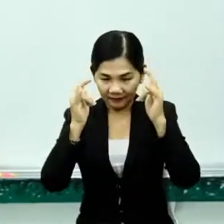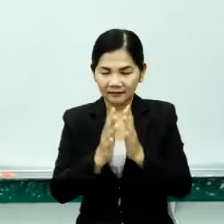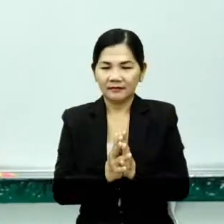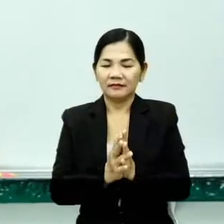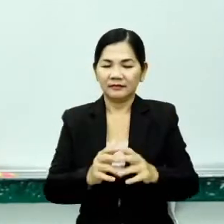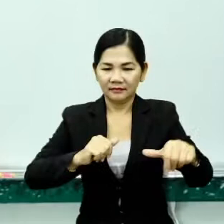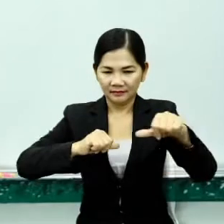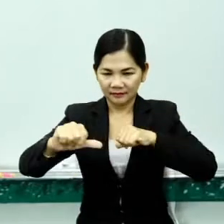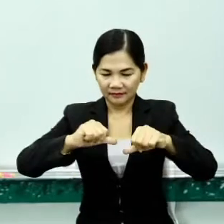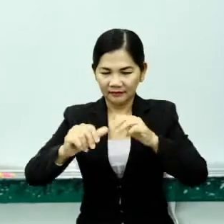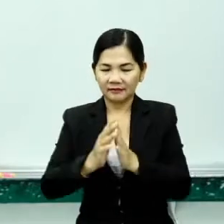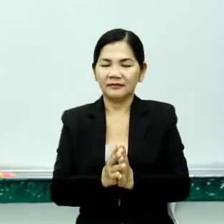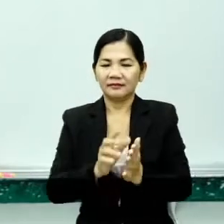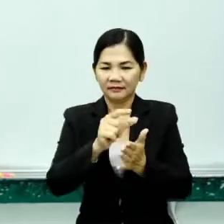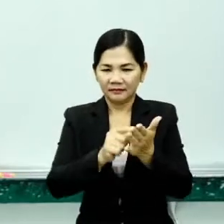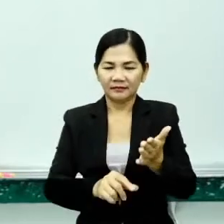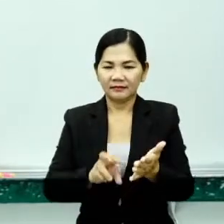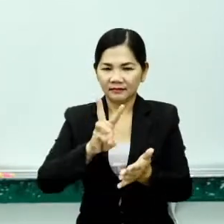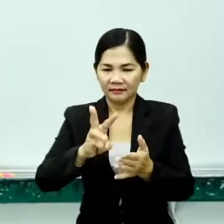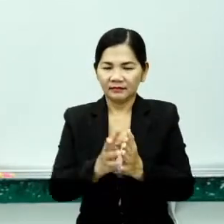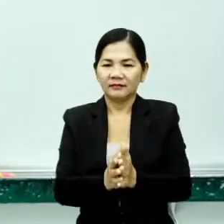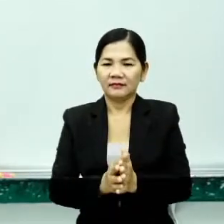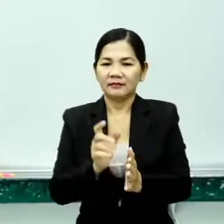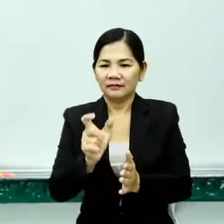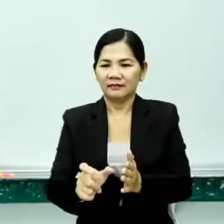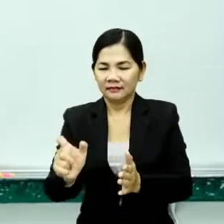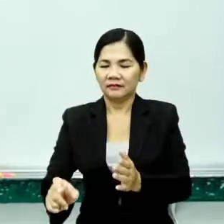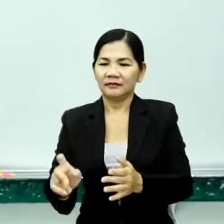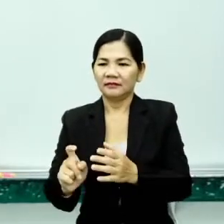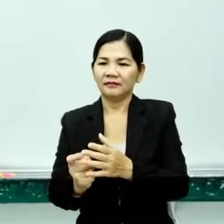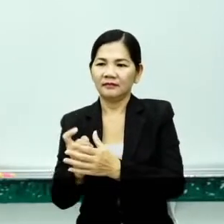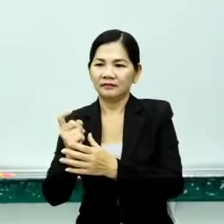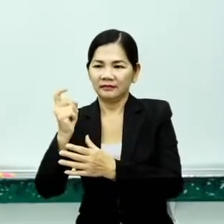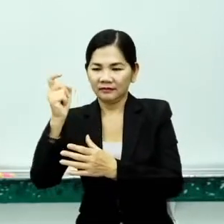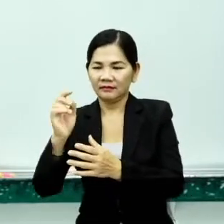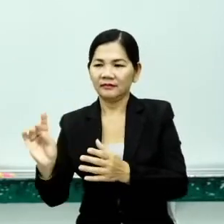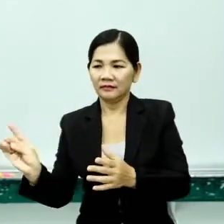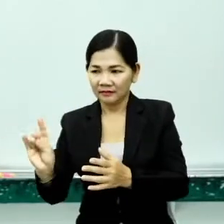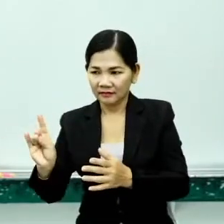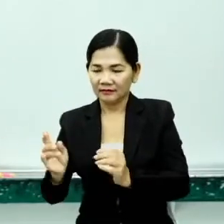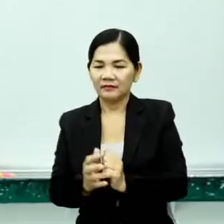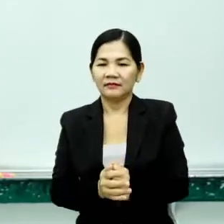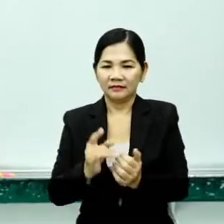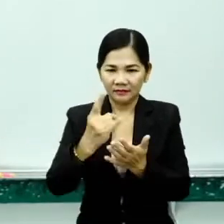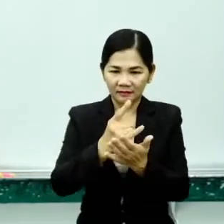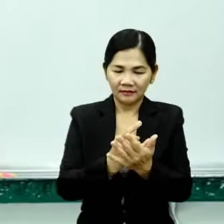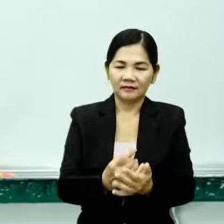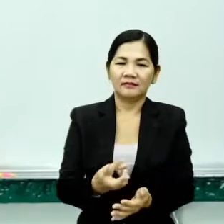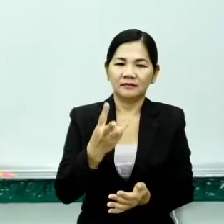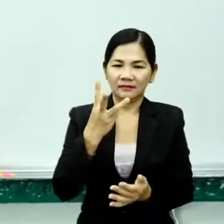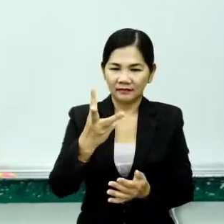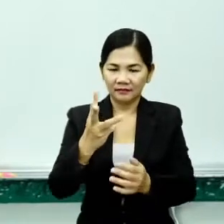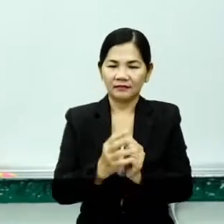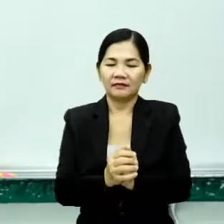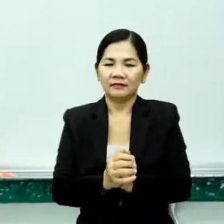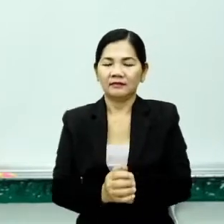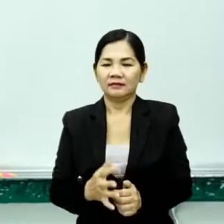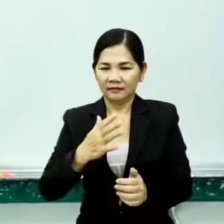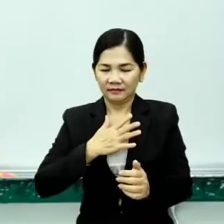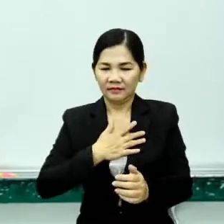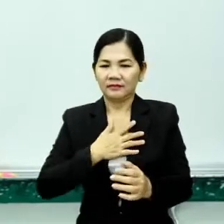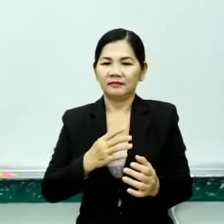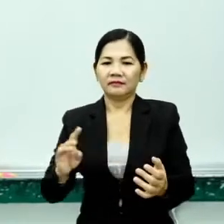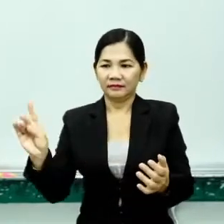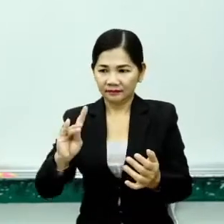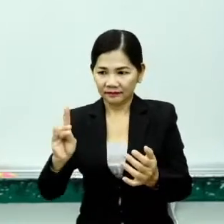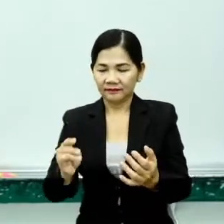chia vật chia xác, chùm phục tịp bấy, mô nú, sát nâng rút khả chiệt. Mê riêng tịp bấy, sát đạch nhóm chân